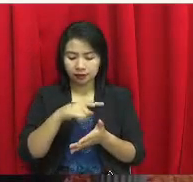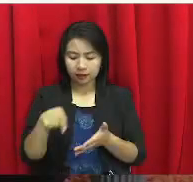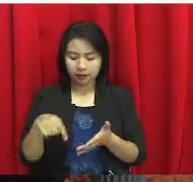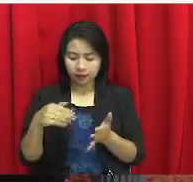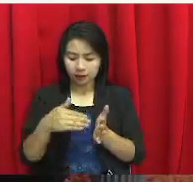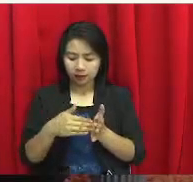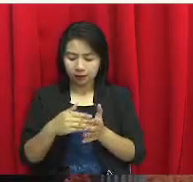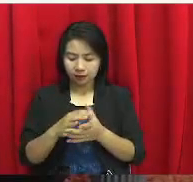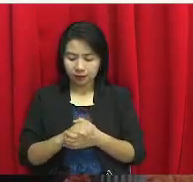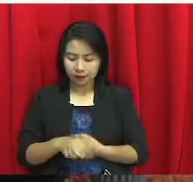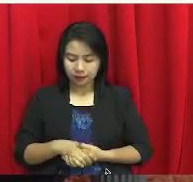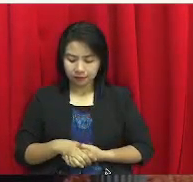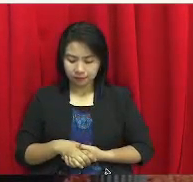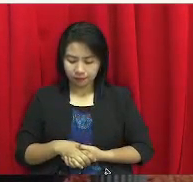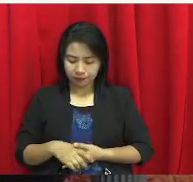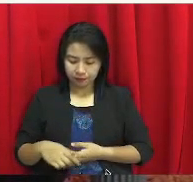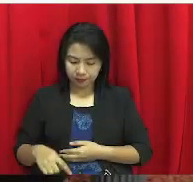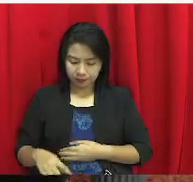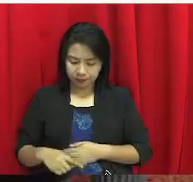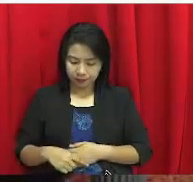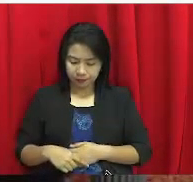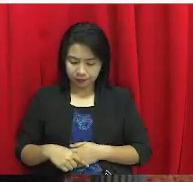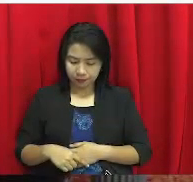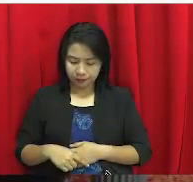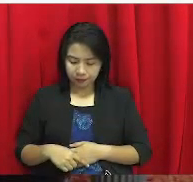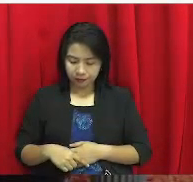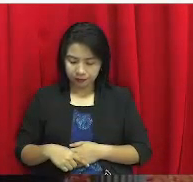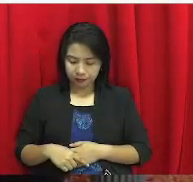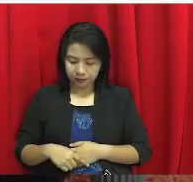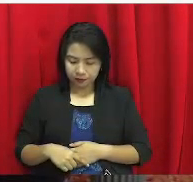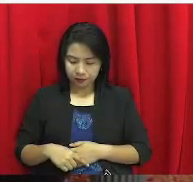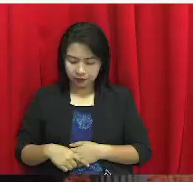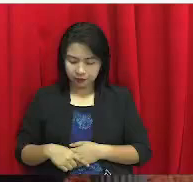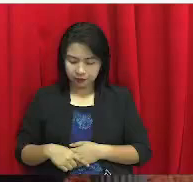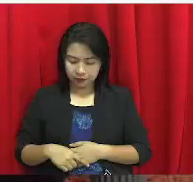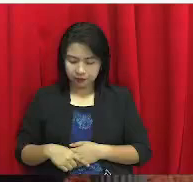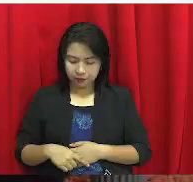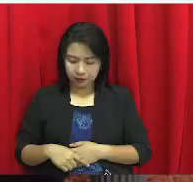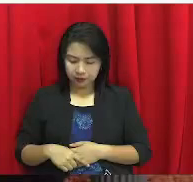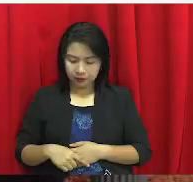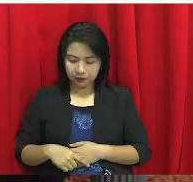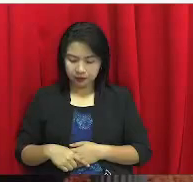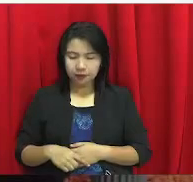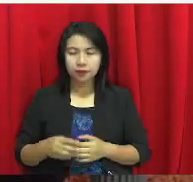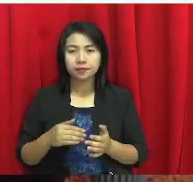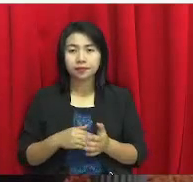lumalago, no? That isa po sa mga ebidensya na tayo po ay lumalago